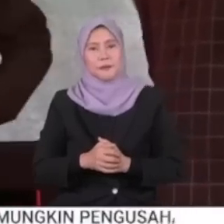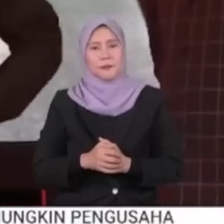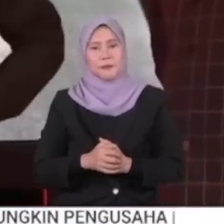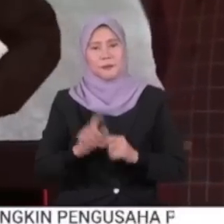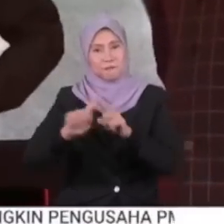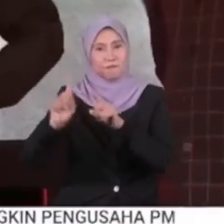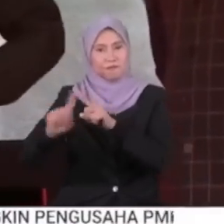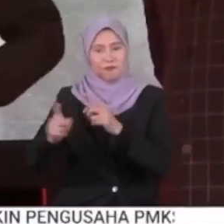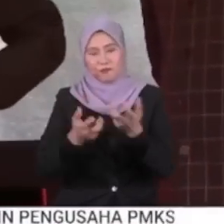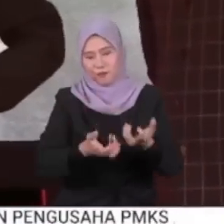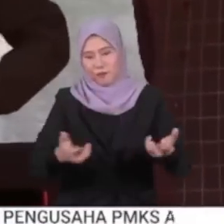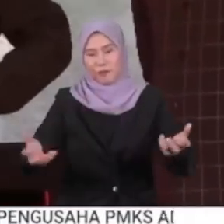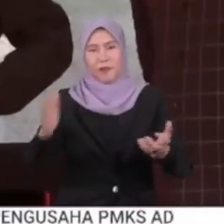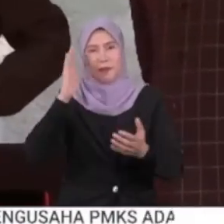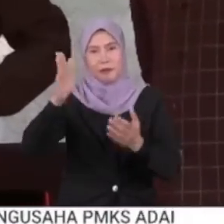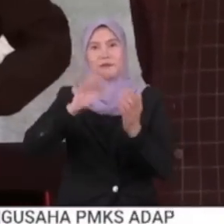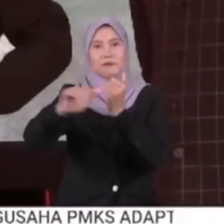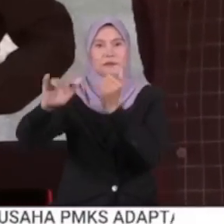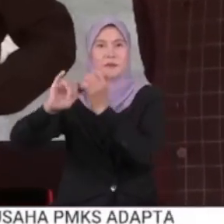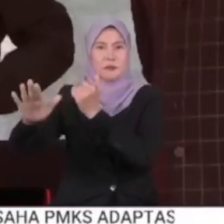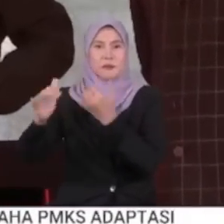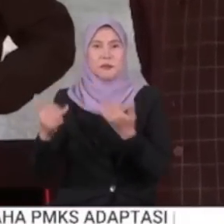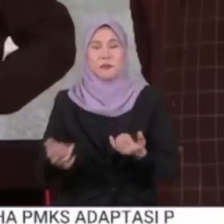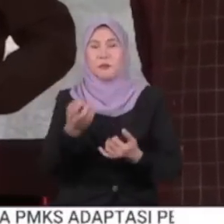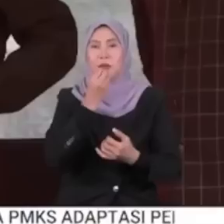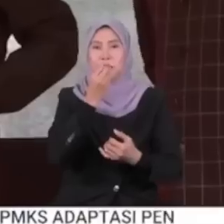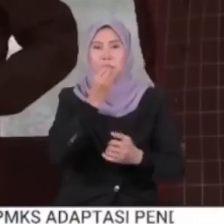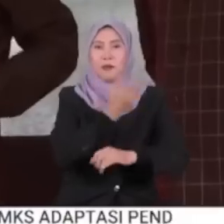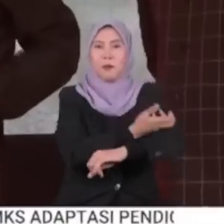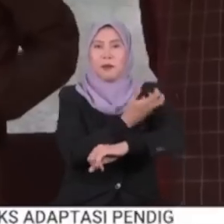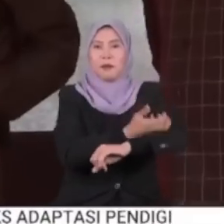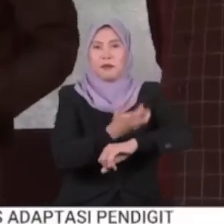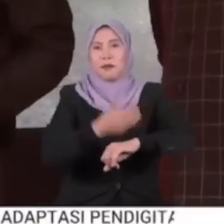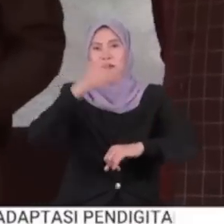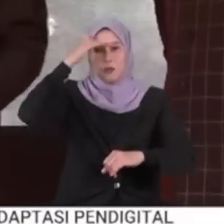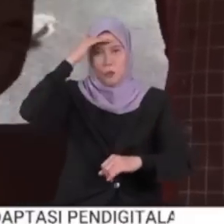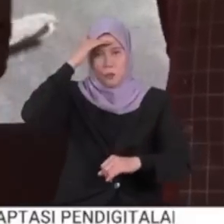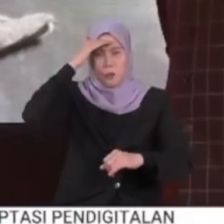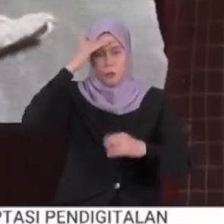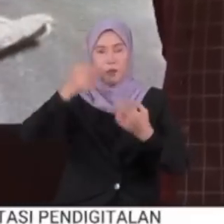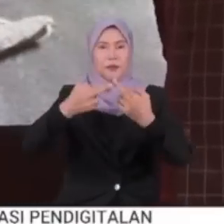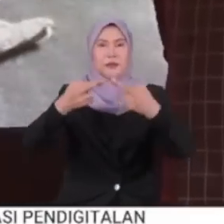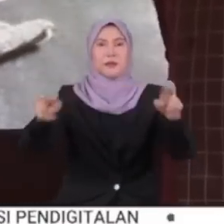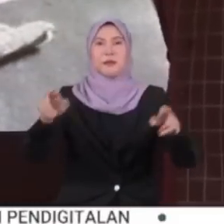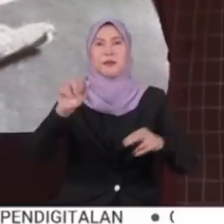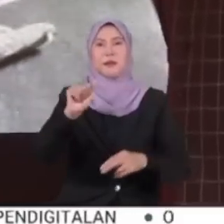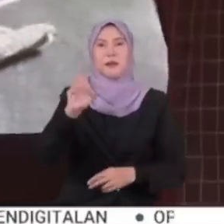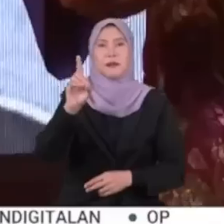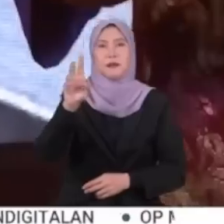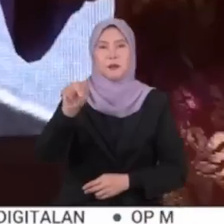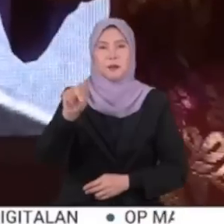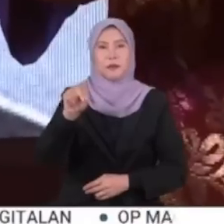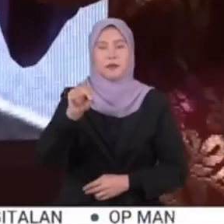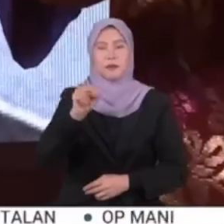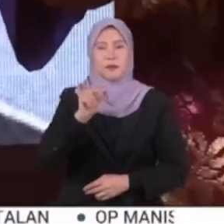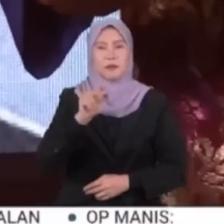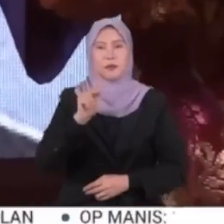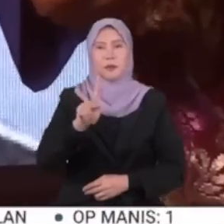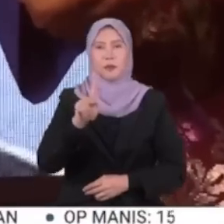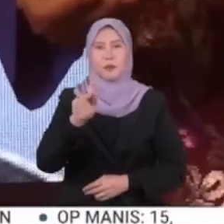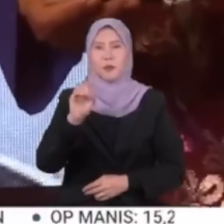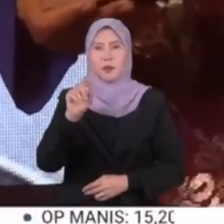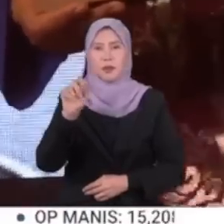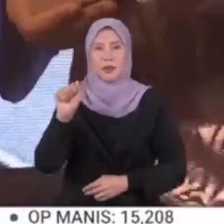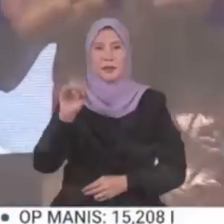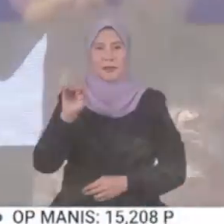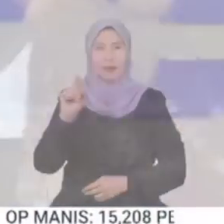Beliau ditemui selepas majlis pelancaran Briani Johor sebagai makanan warisan Johor yang disempurnakan Adun Kota Iskandar Datuk Panda Ahmad.